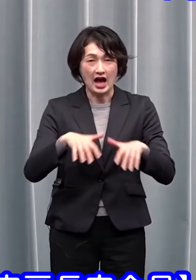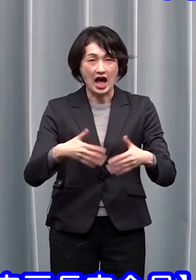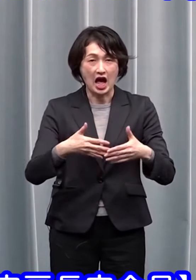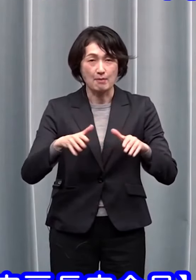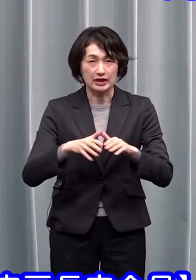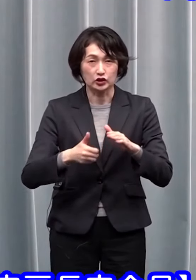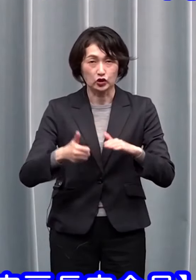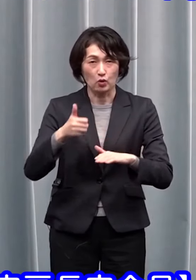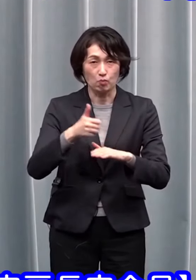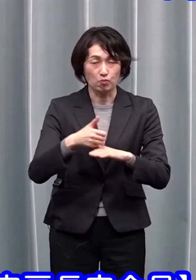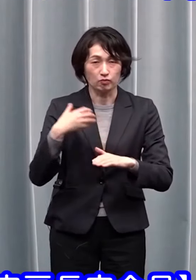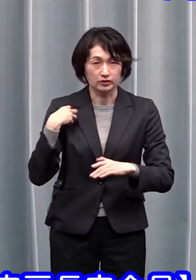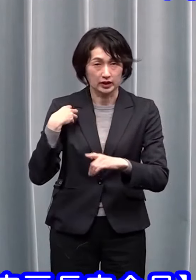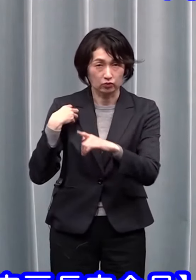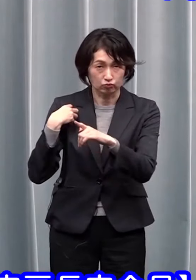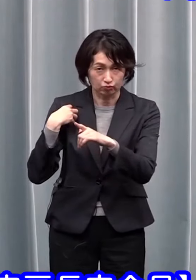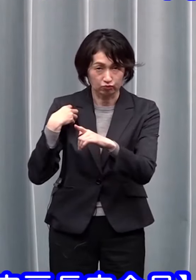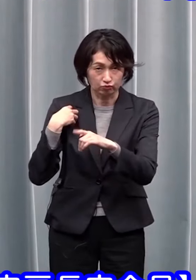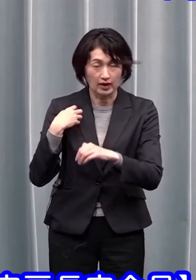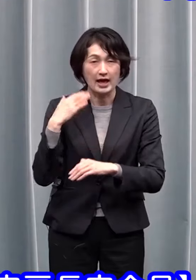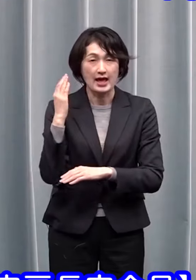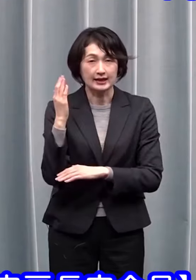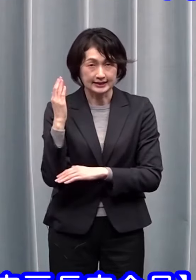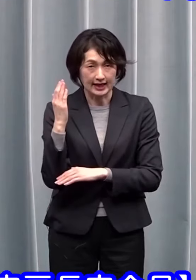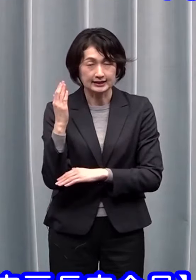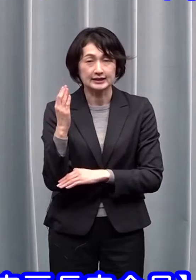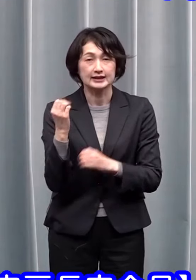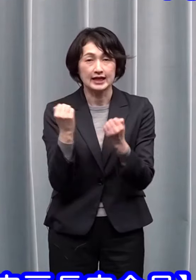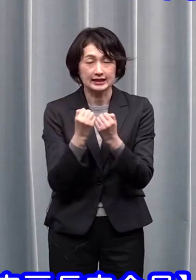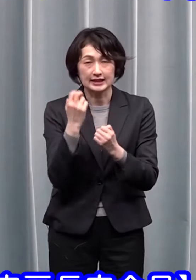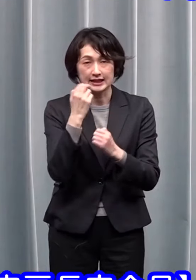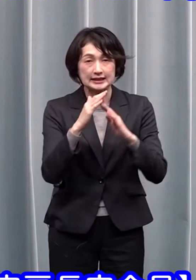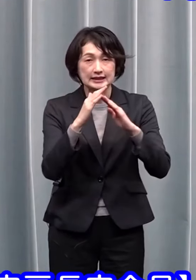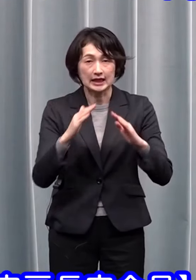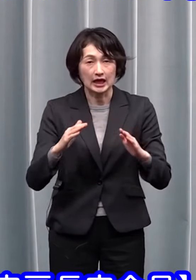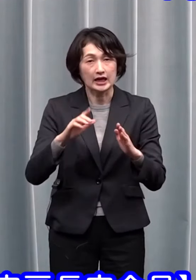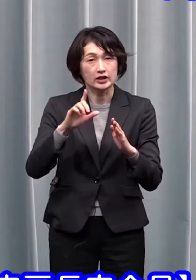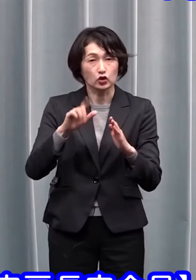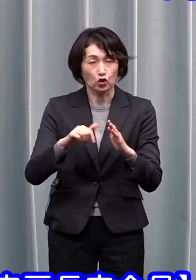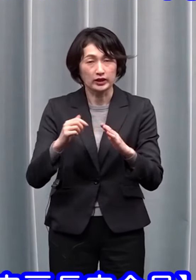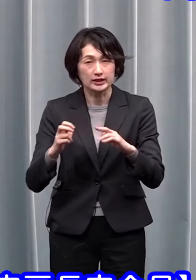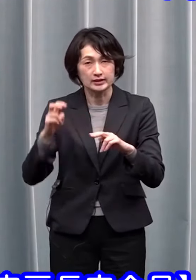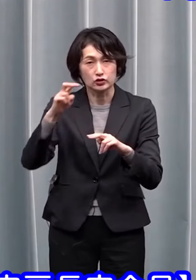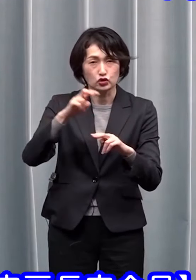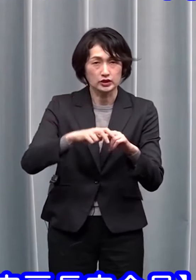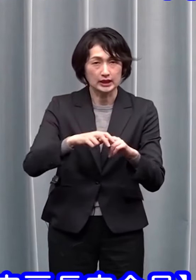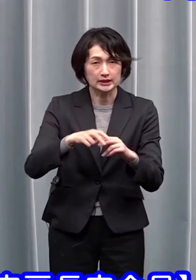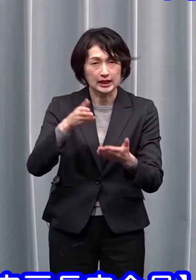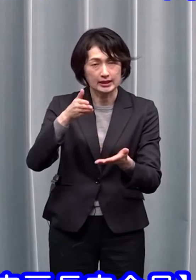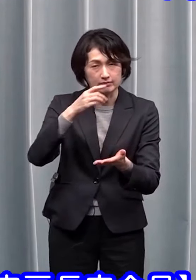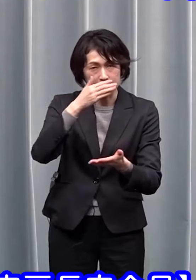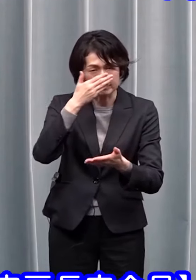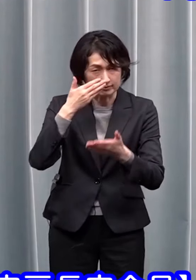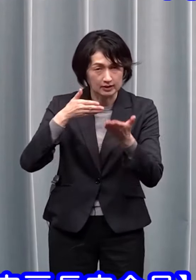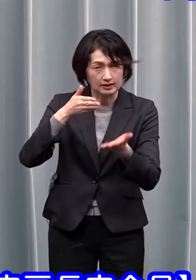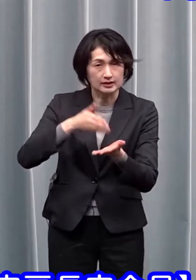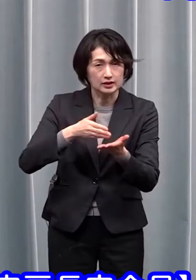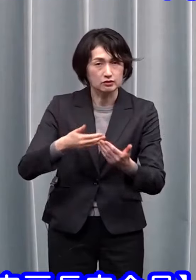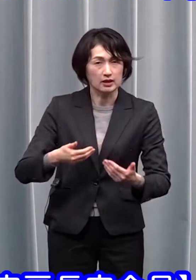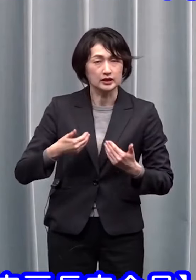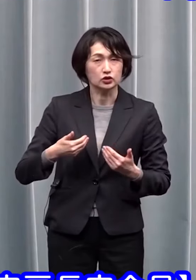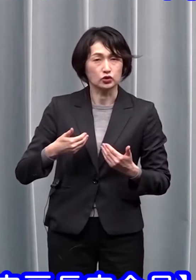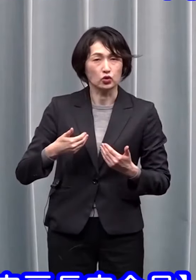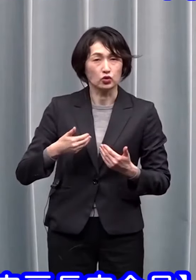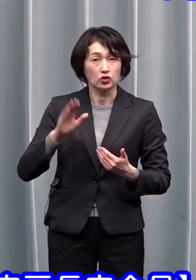。政倫氏に関しても十分説明責任を果たすべきではないかと思われますが、先ほどの会見でですね、まあ、本人が答え